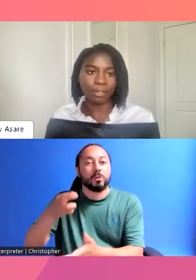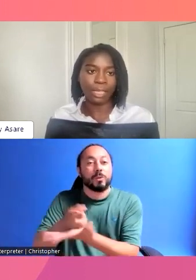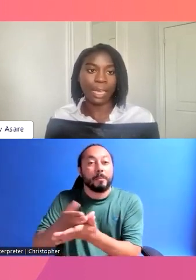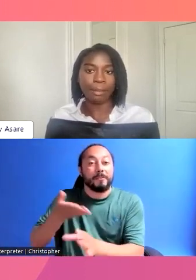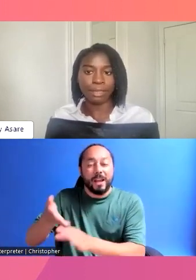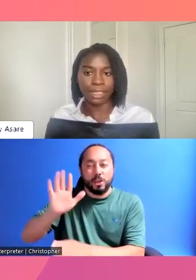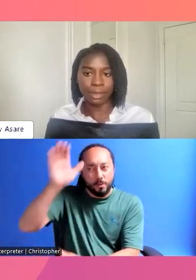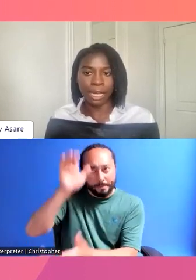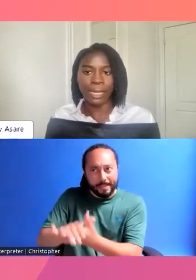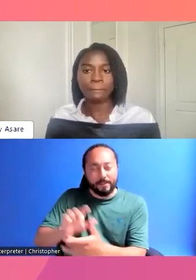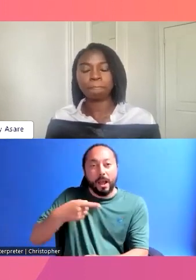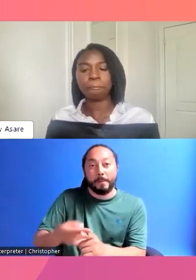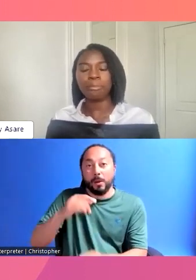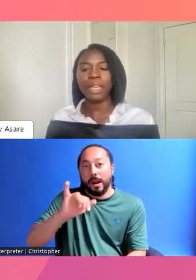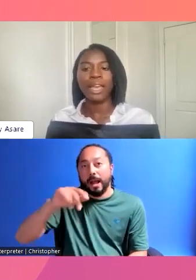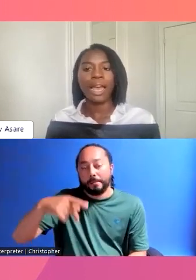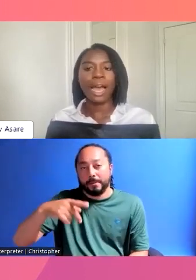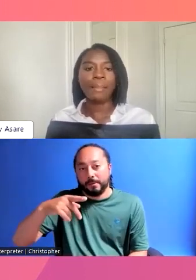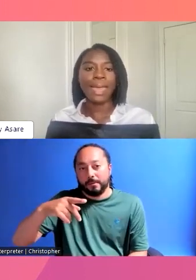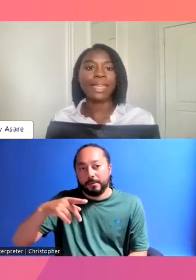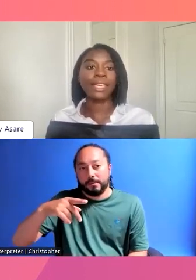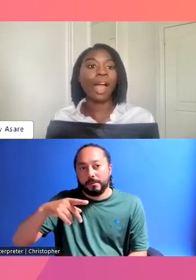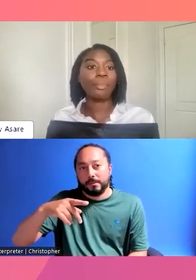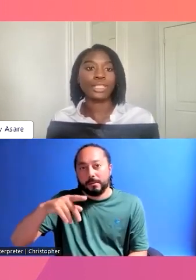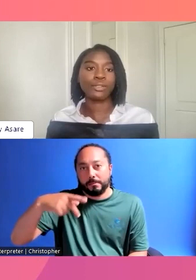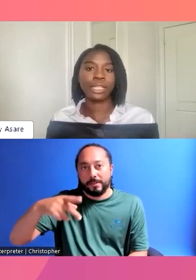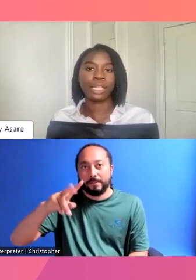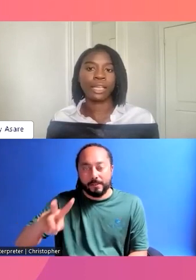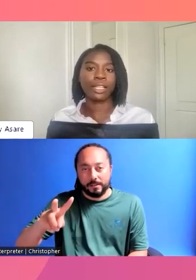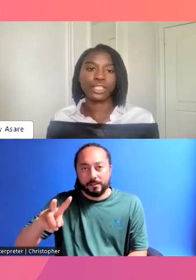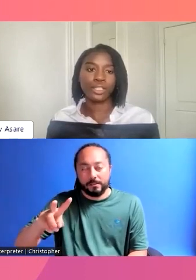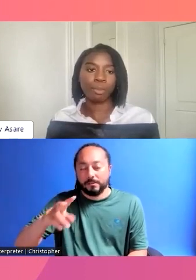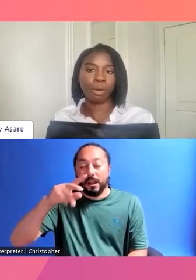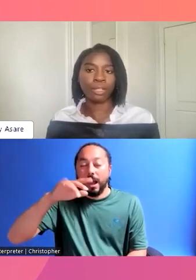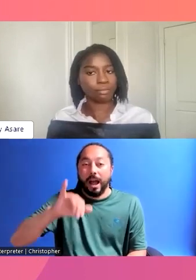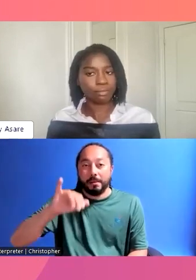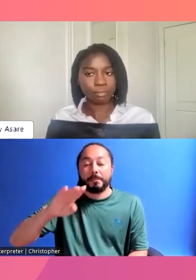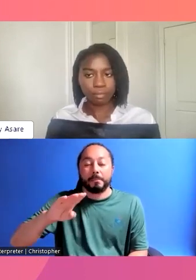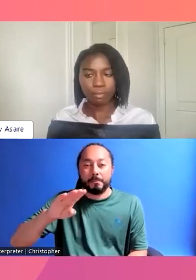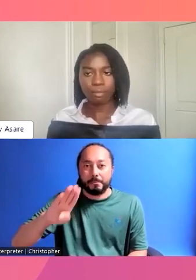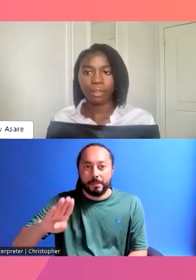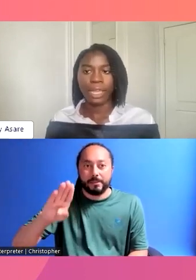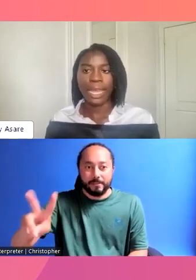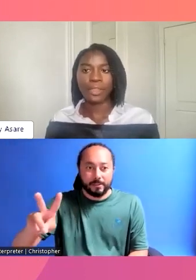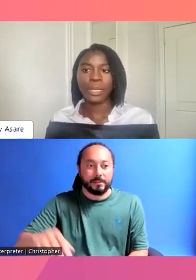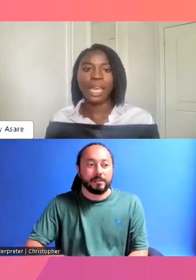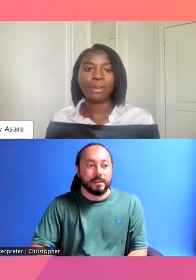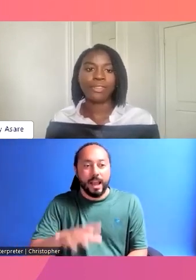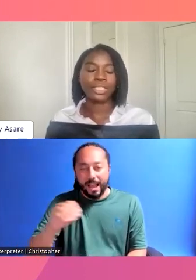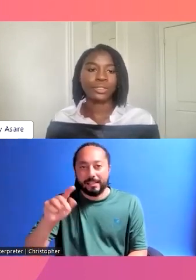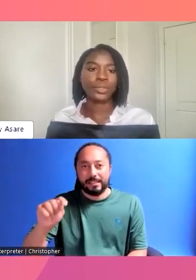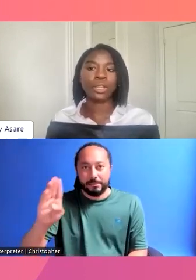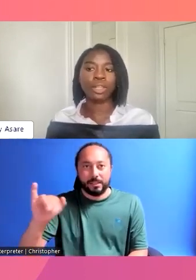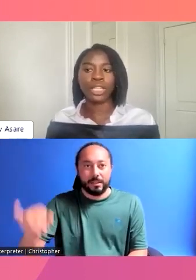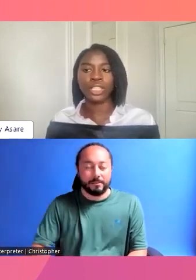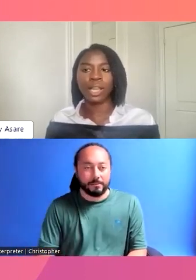ces fournisseurs de services quant à la violence conjugale et le traumatisme cérébral et ce